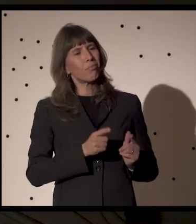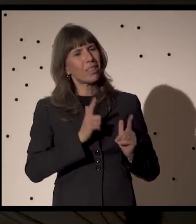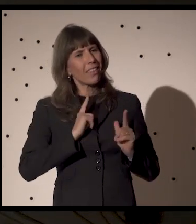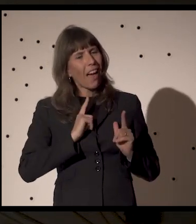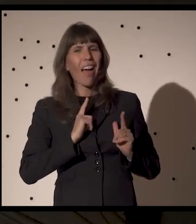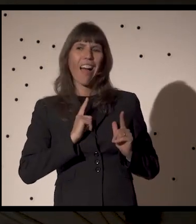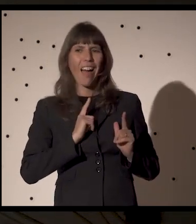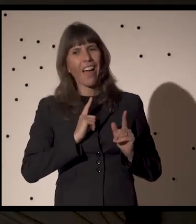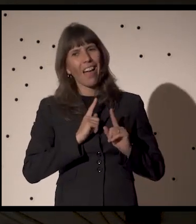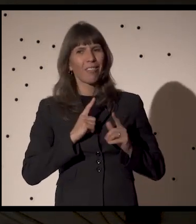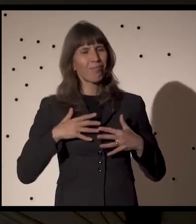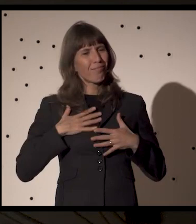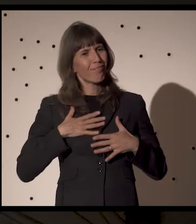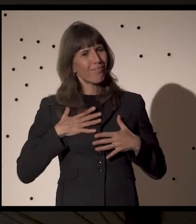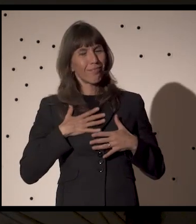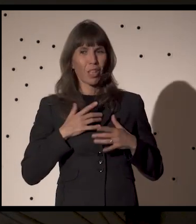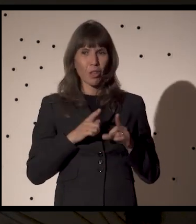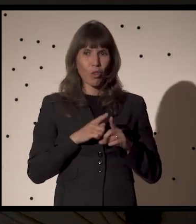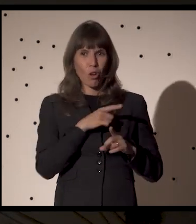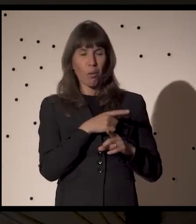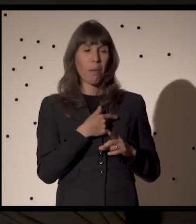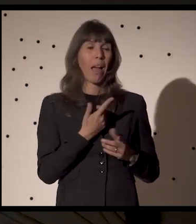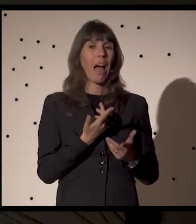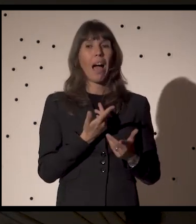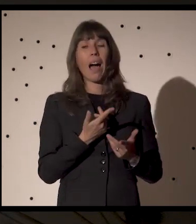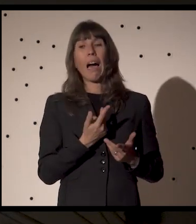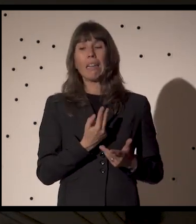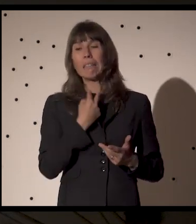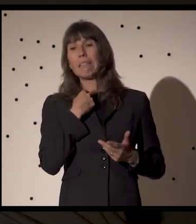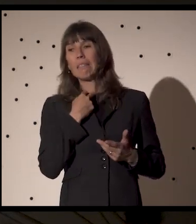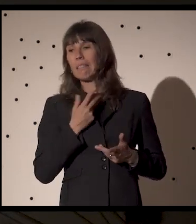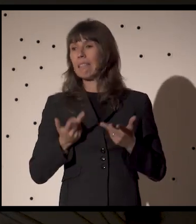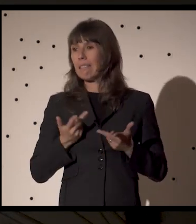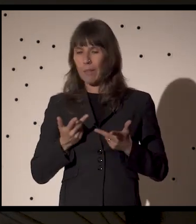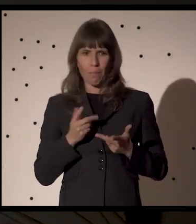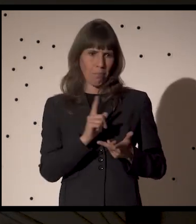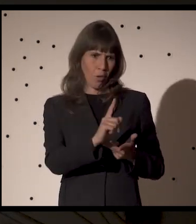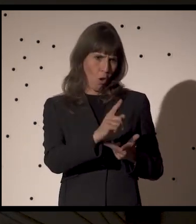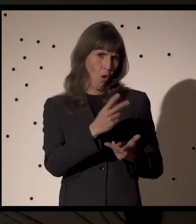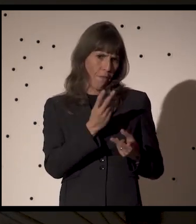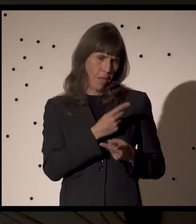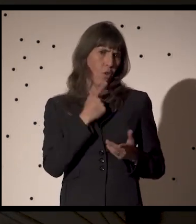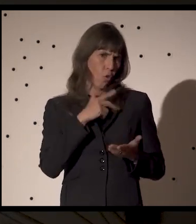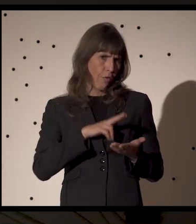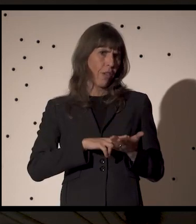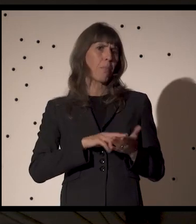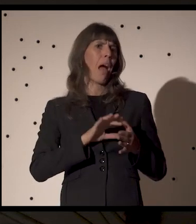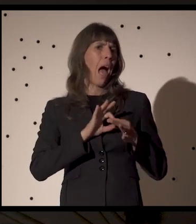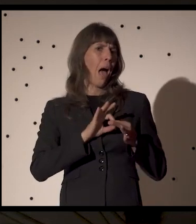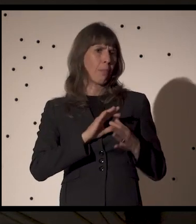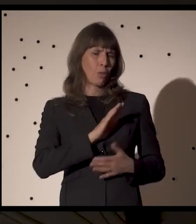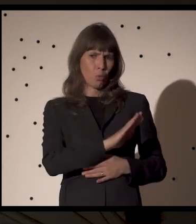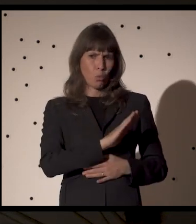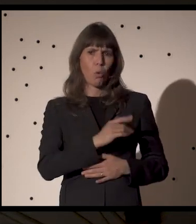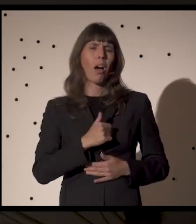l'amicizia all'interesse l'attenzione con la quale ci stanno ci hanno da sempre seguito e di questi ancora una volta li ringrazio personalmente